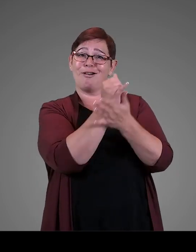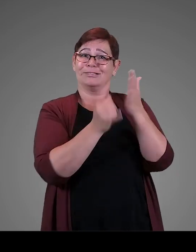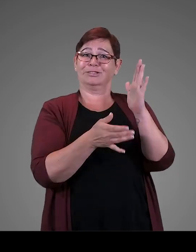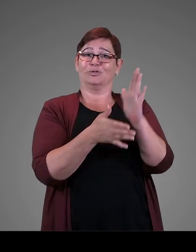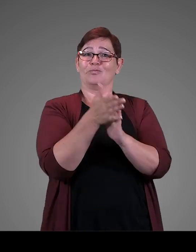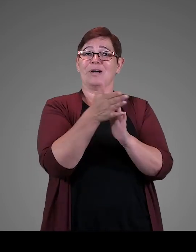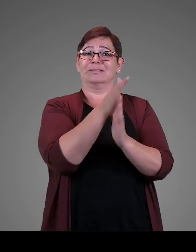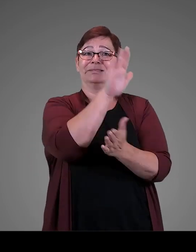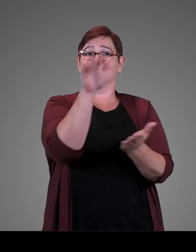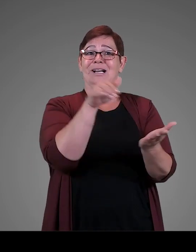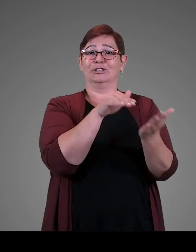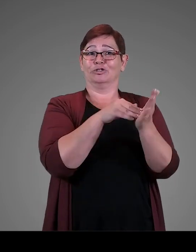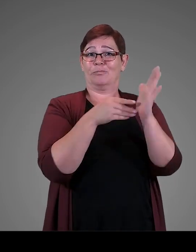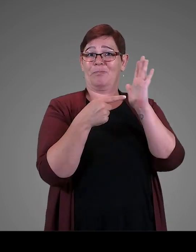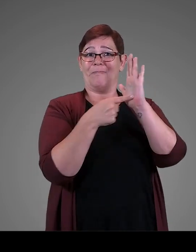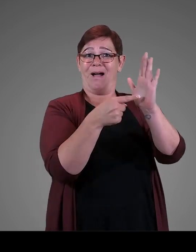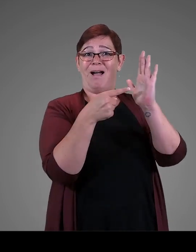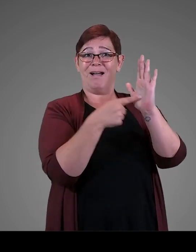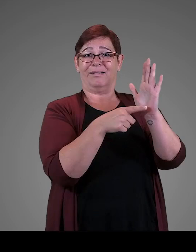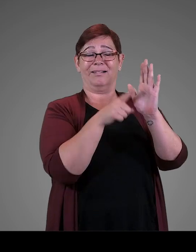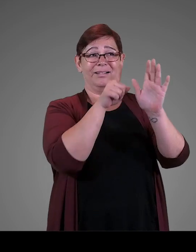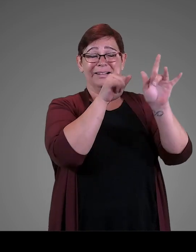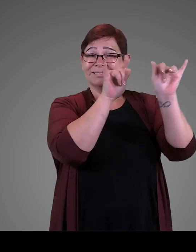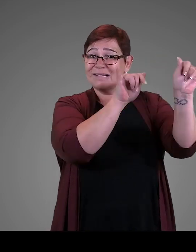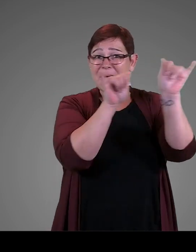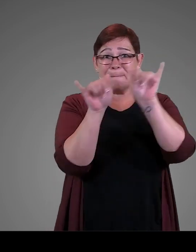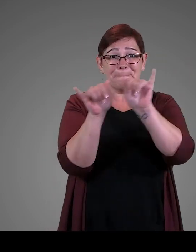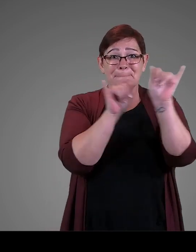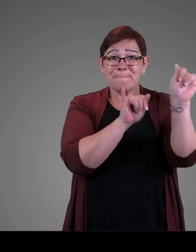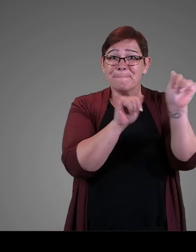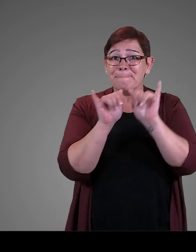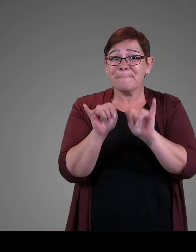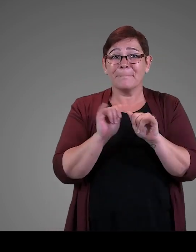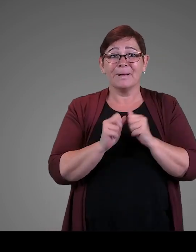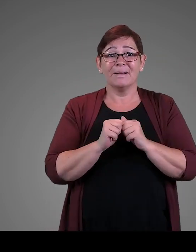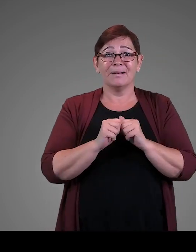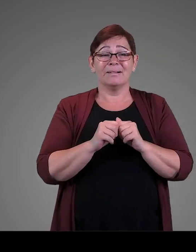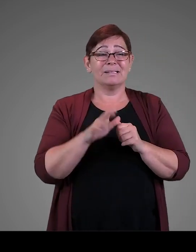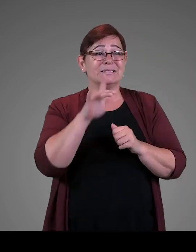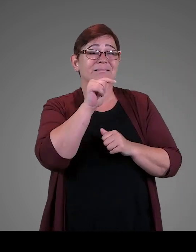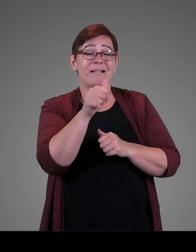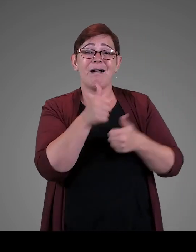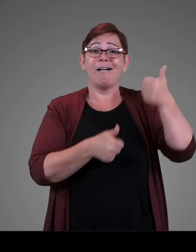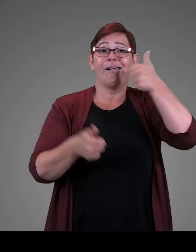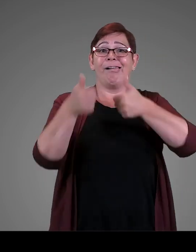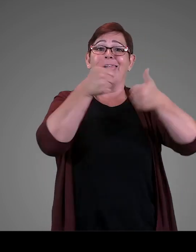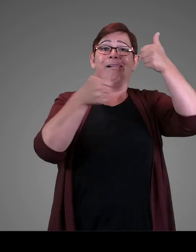Centre d'artistes. C'est la même chose pour moi. C'est pas une association